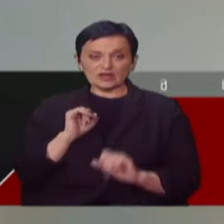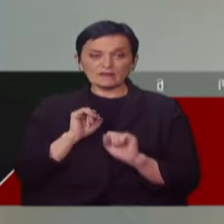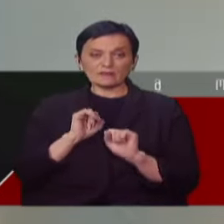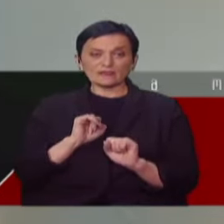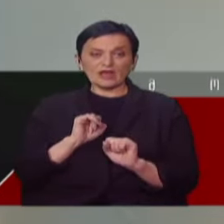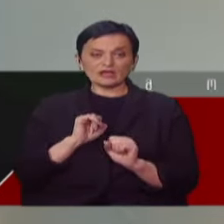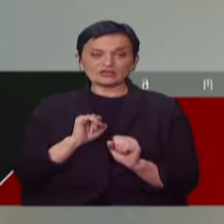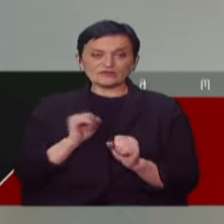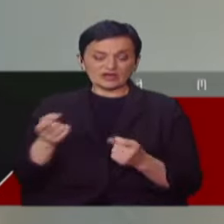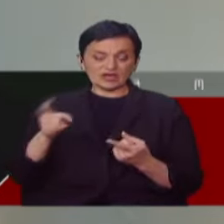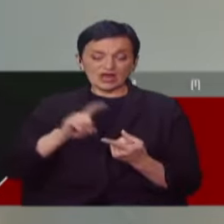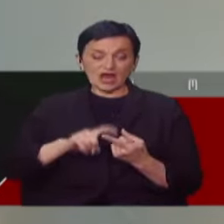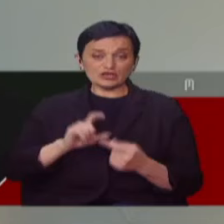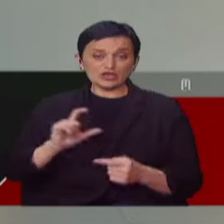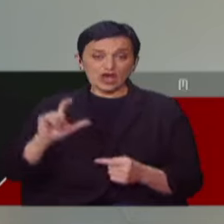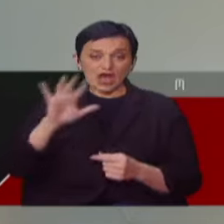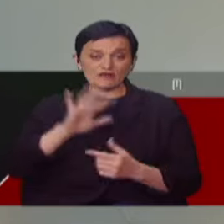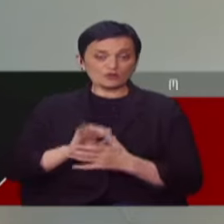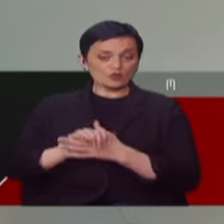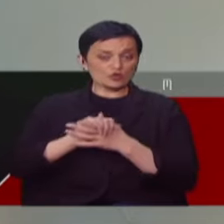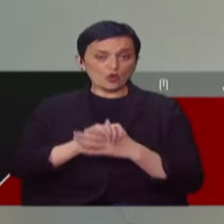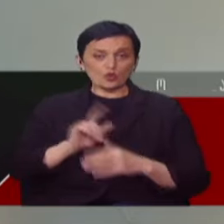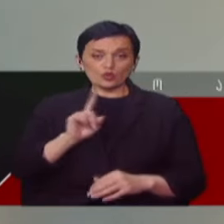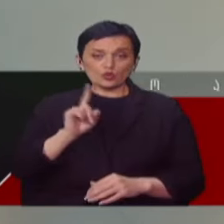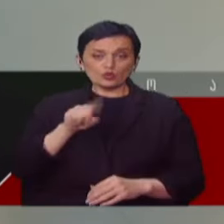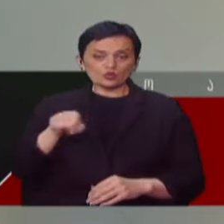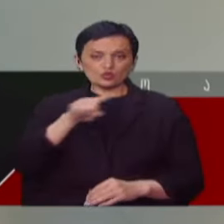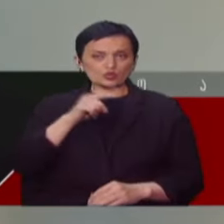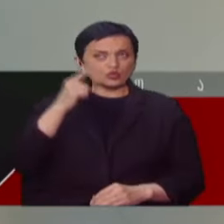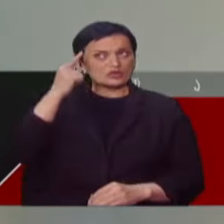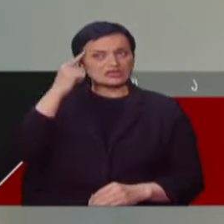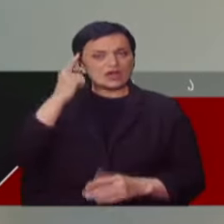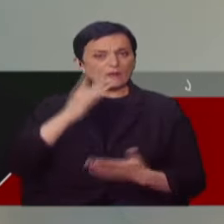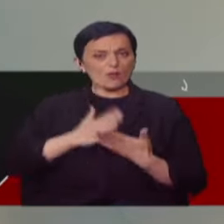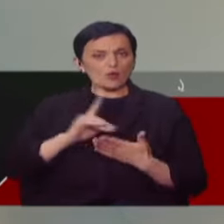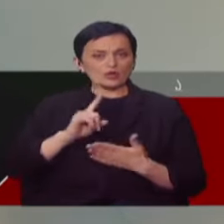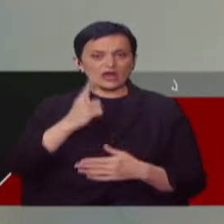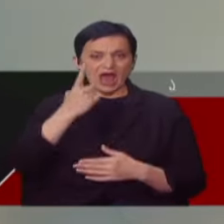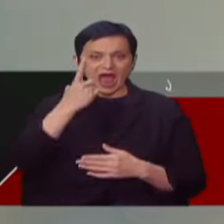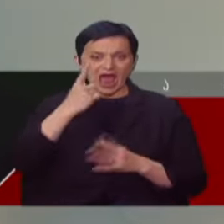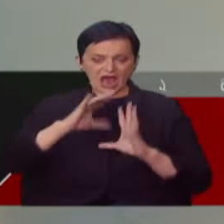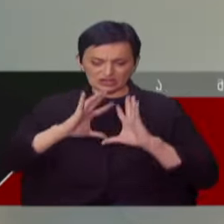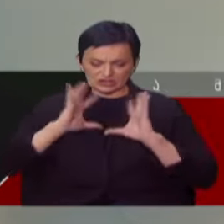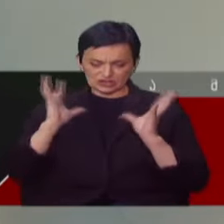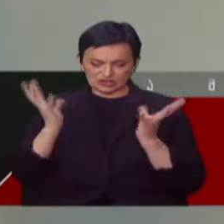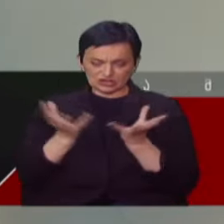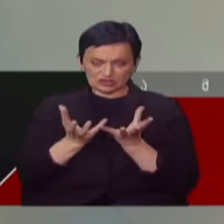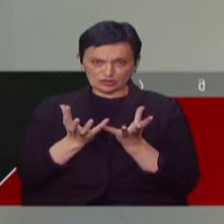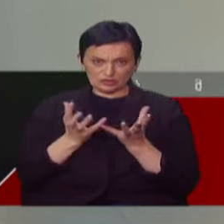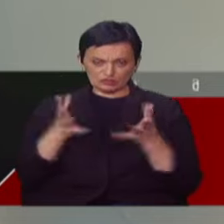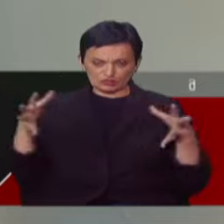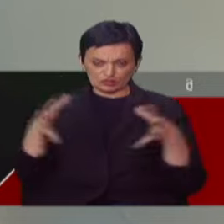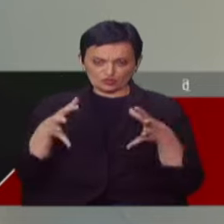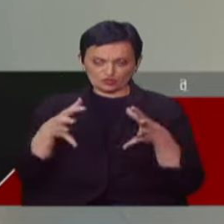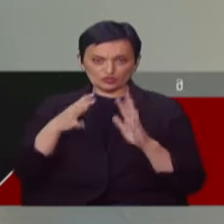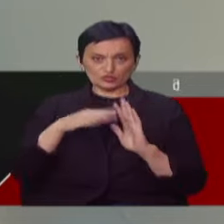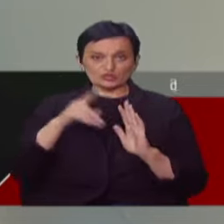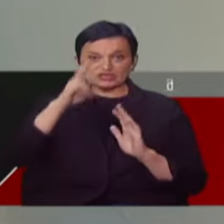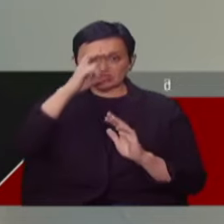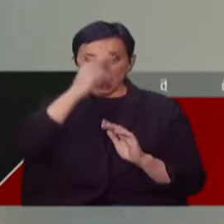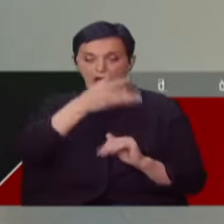დაცვის ხარჯზე. ევროკავშირი ნურავის ნუ წარმოუდგენია, რომ ეს არის რაღაც ერთი ჰომოგენური სტრუქტურა, სადაც არც ერთ